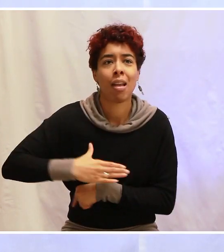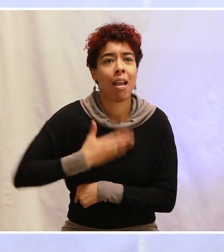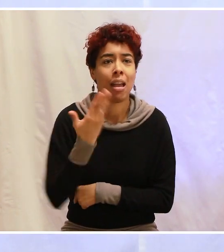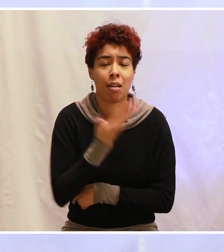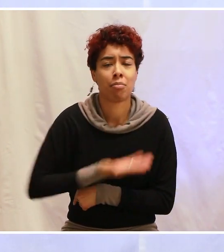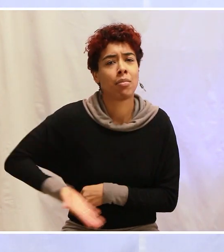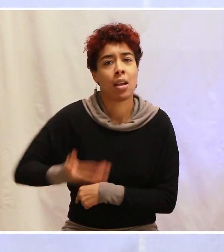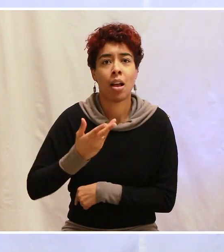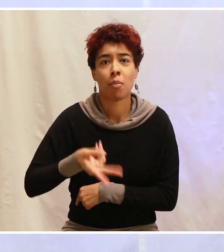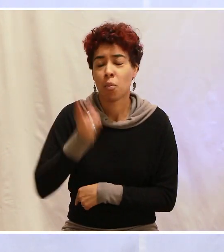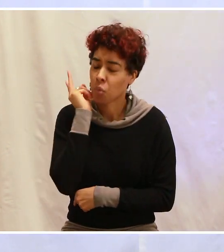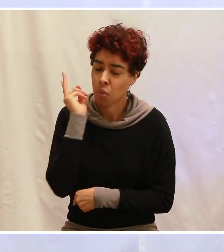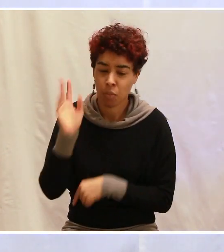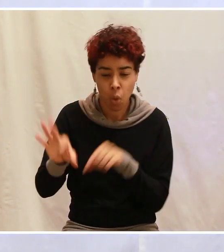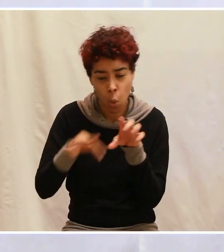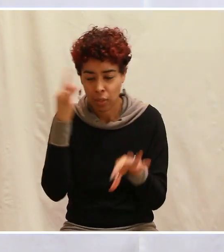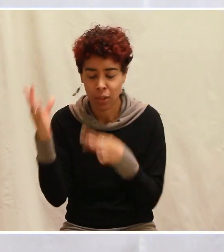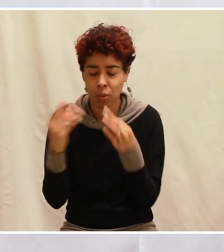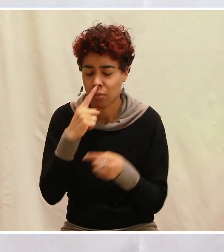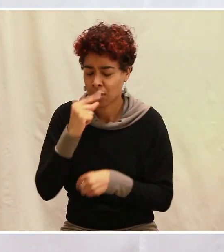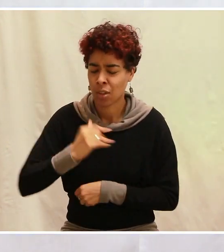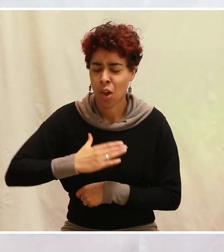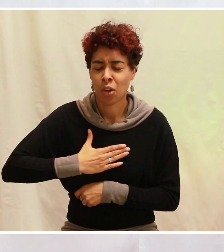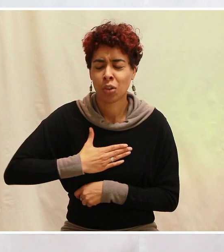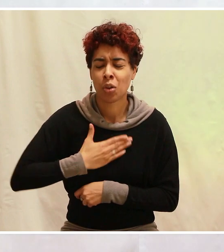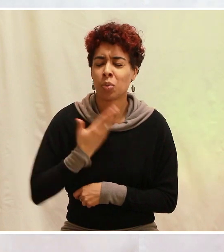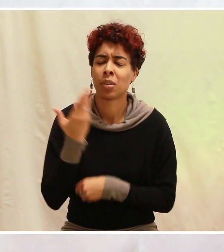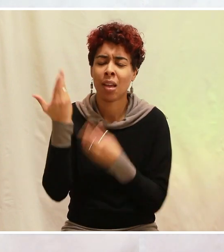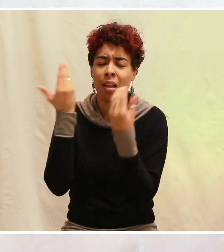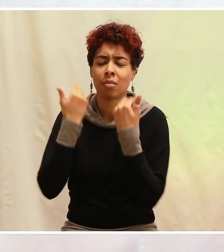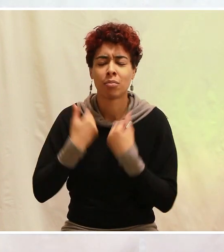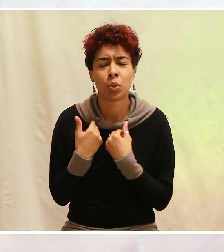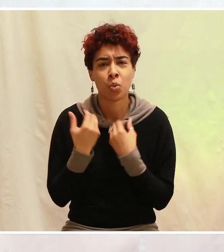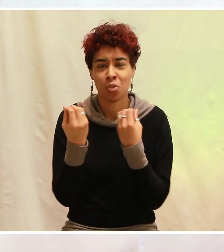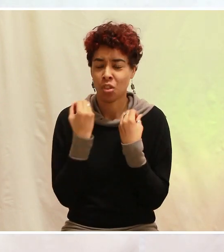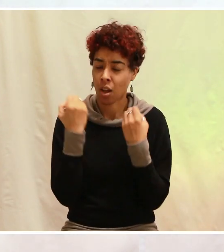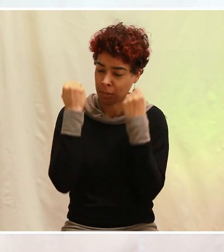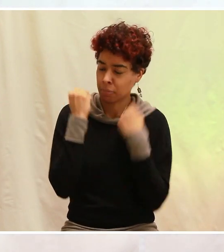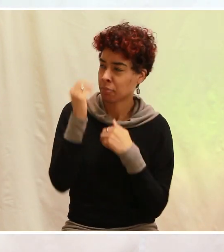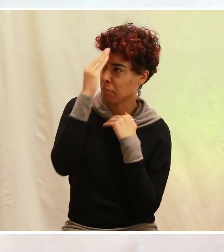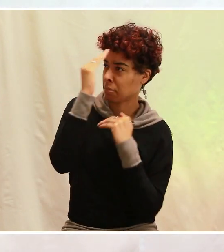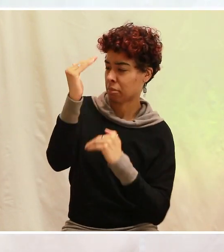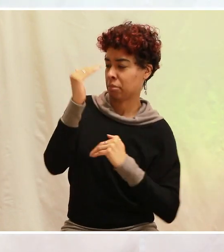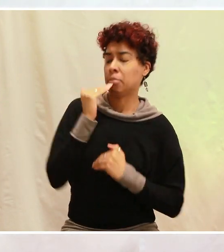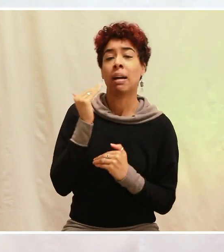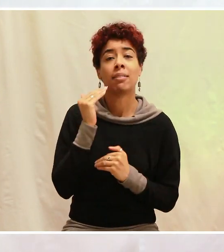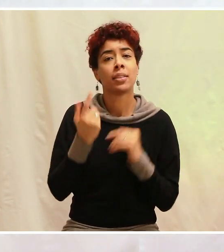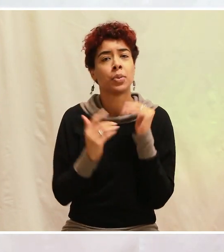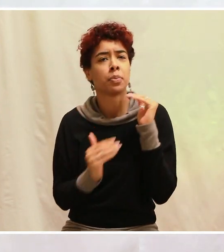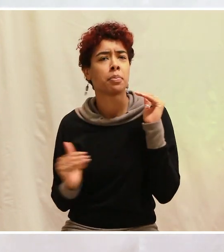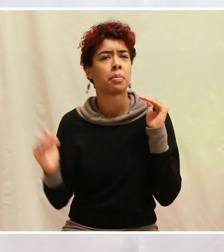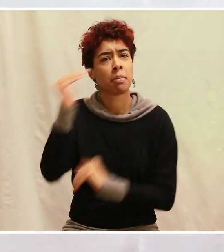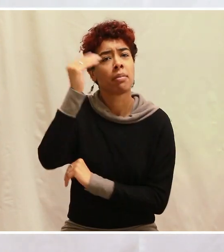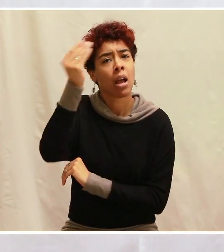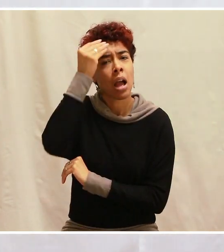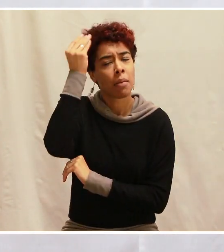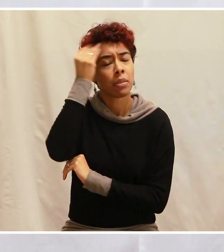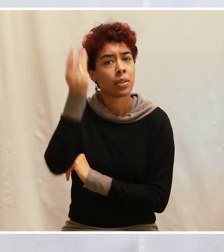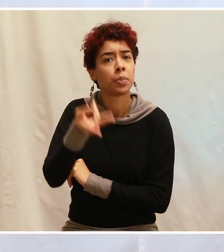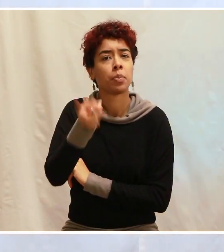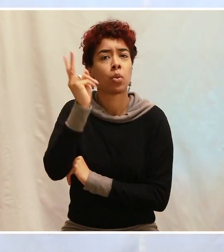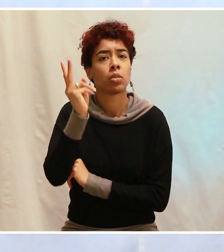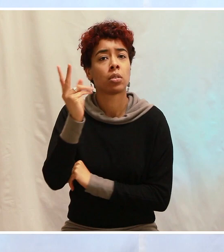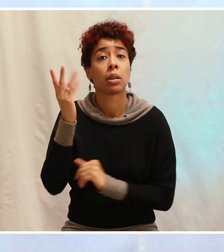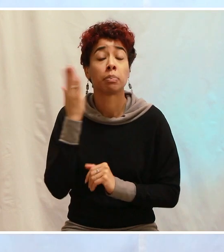l'amour de Dieu, plus nous nous sentons aimés de Dieu, plus nous prenons de l'assurance, et plus nous grandissons aussi, plus nous devenons matures. On ne peut